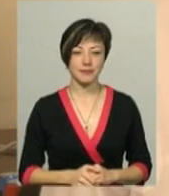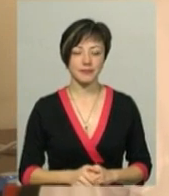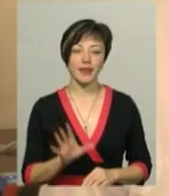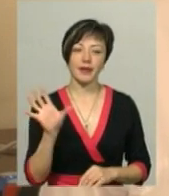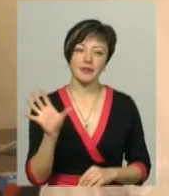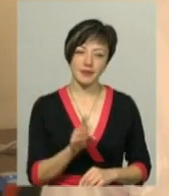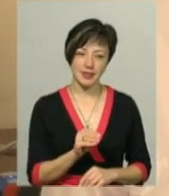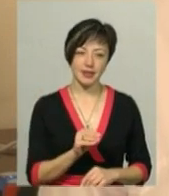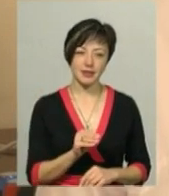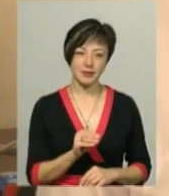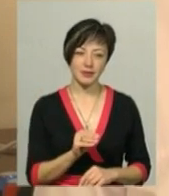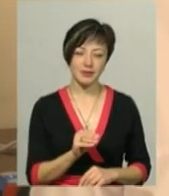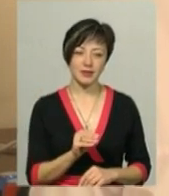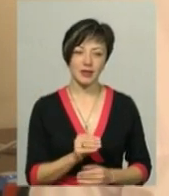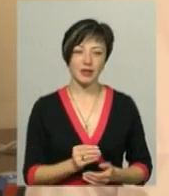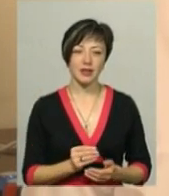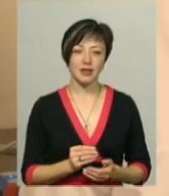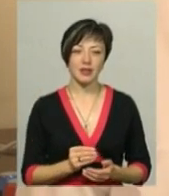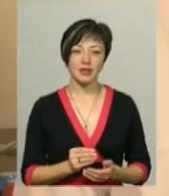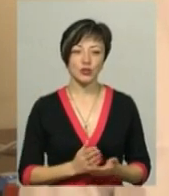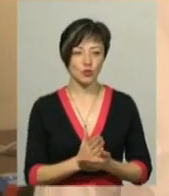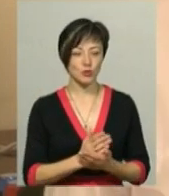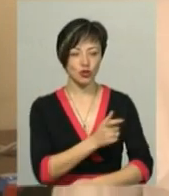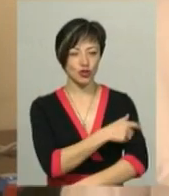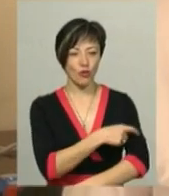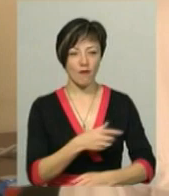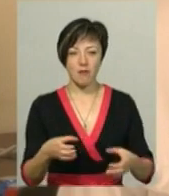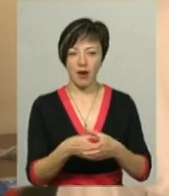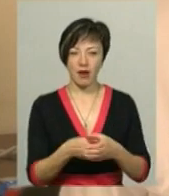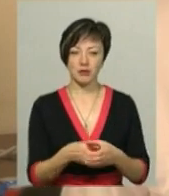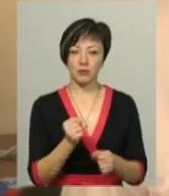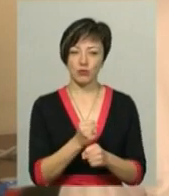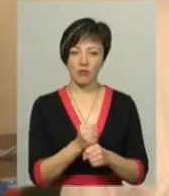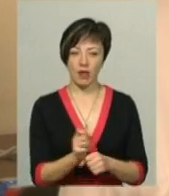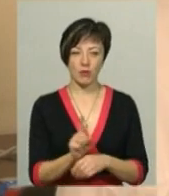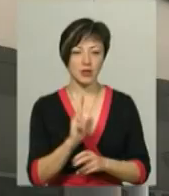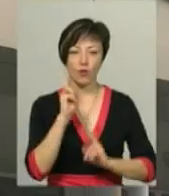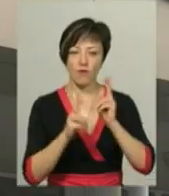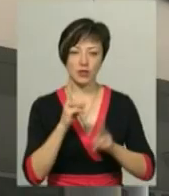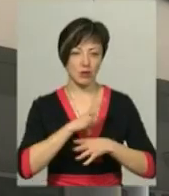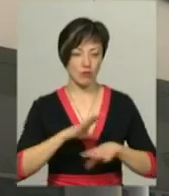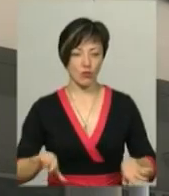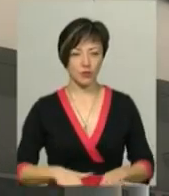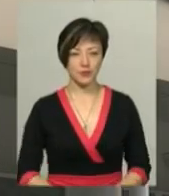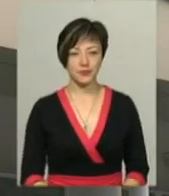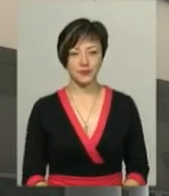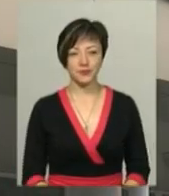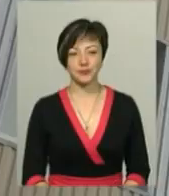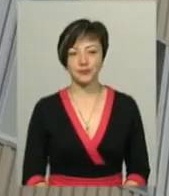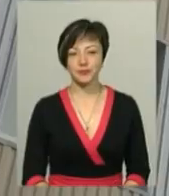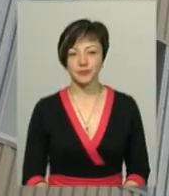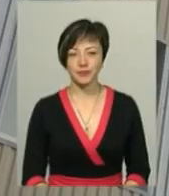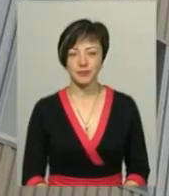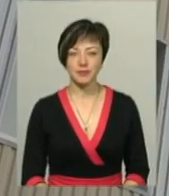Все, служба спрацювала, чергова бригада спрацювала нормально, зауважень не було. Вікторія Зелінська, Віктор